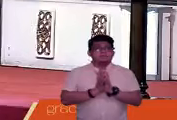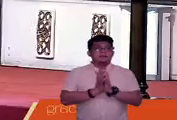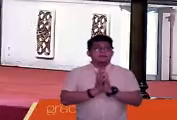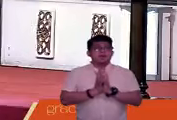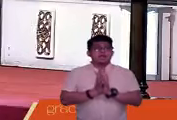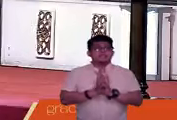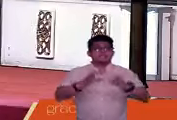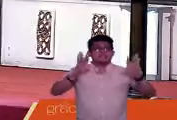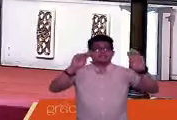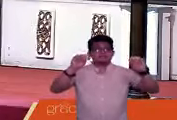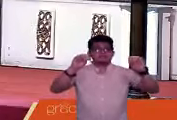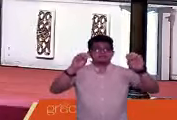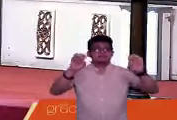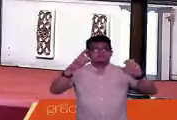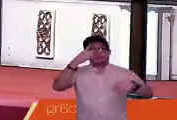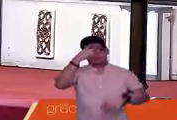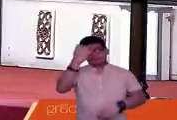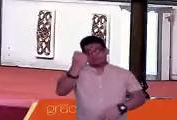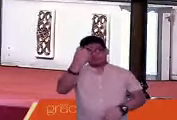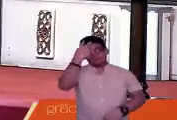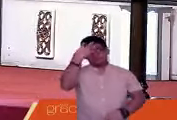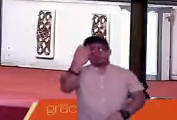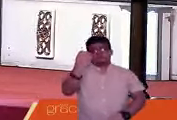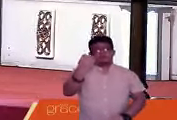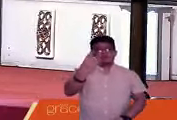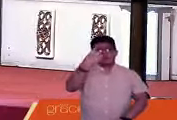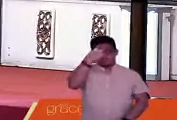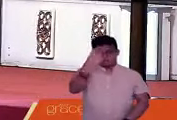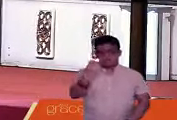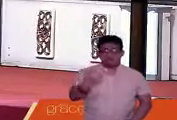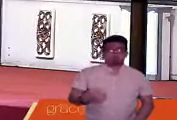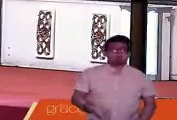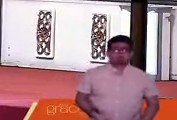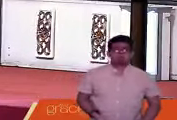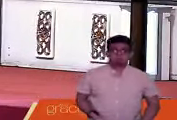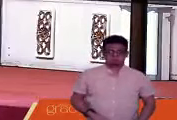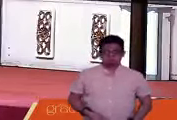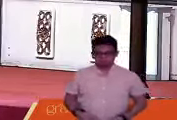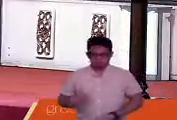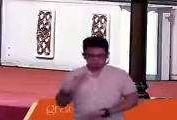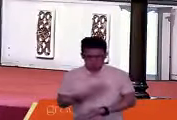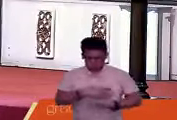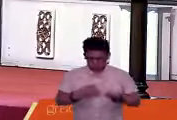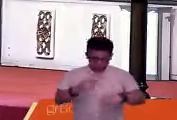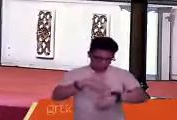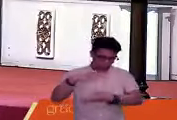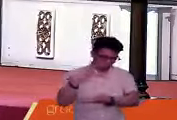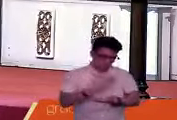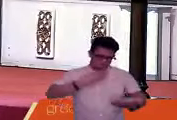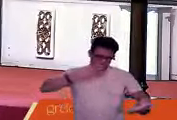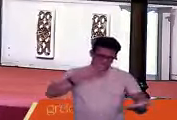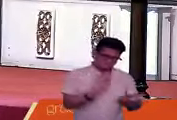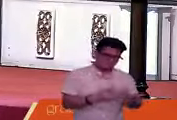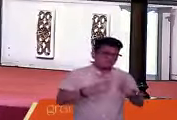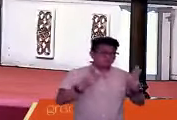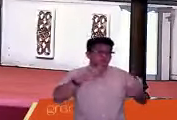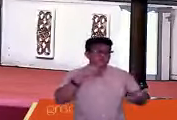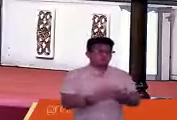God so loved the world. Pas-pas kayo. Oh? Kay, maura, pero, explain.